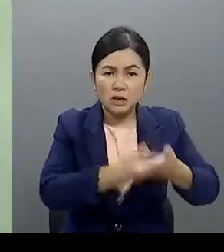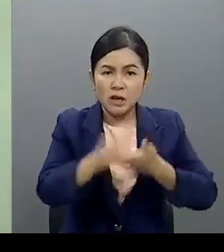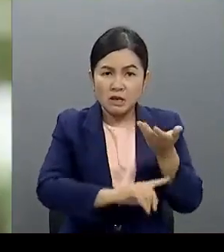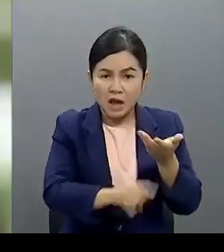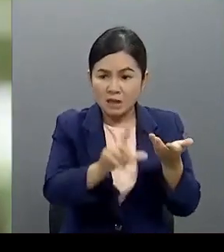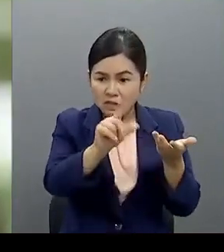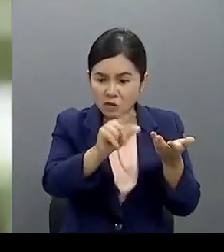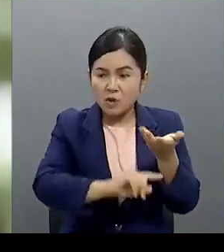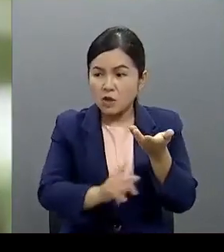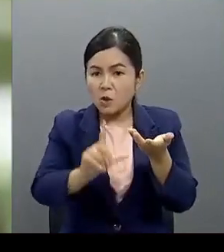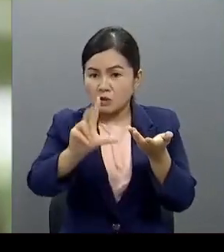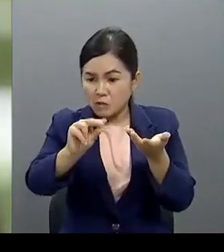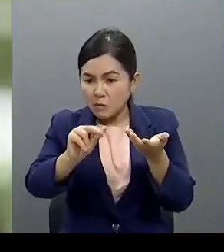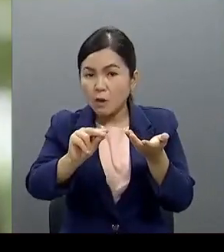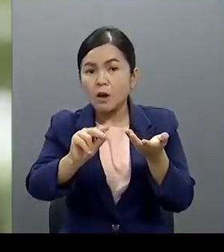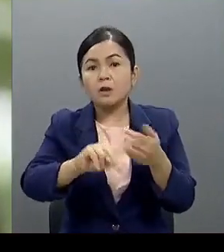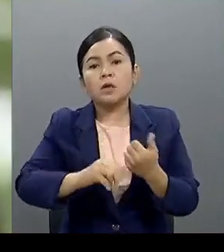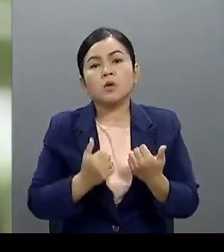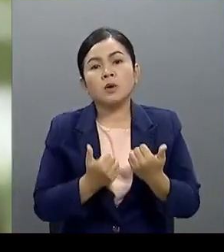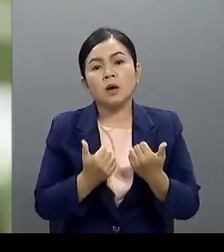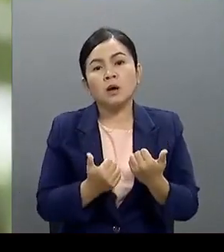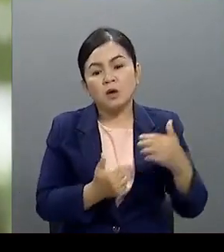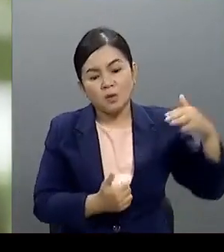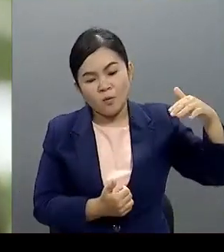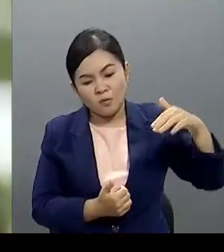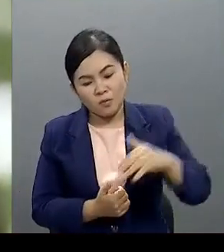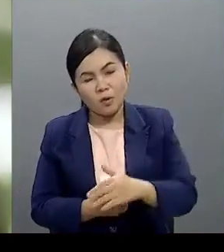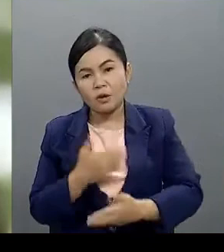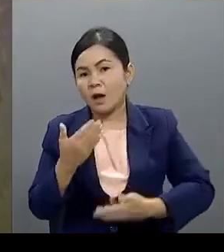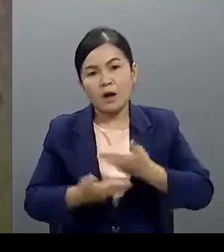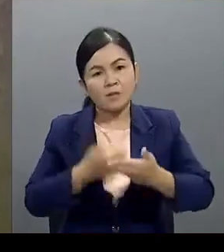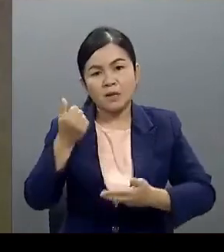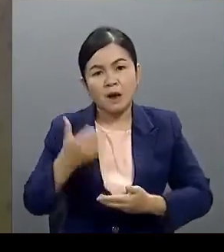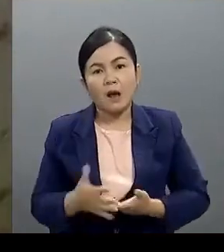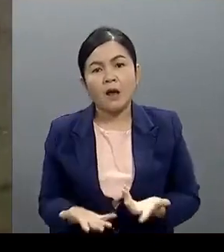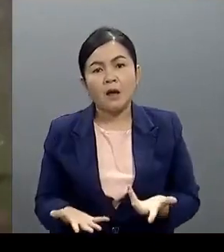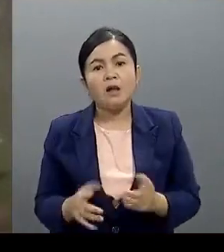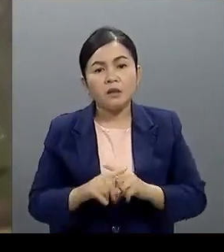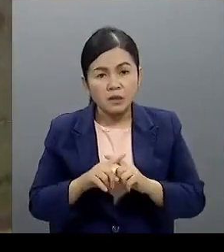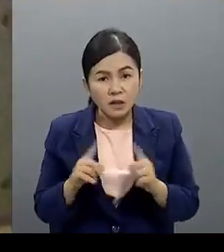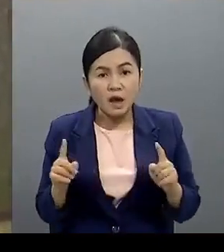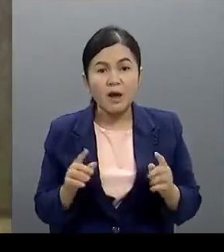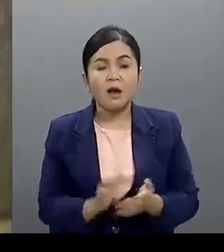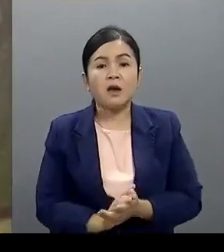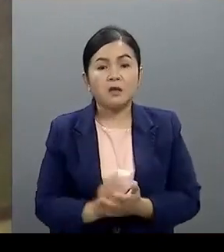20-30 บาทขณะนี้แทบขายไม่ได้เลยแต่มีต้นทุนอยู่ที่ประมาณกิโลกรัมละ13